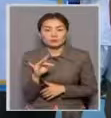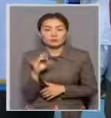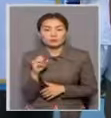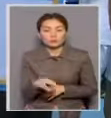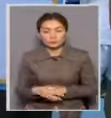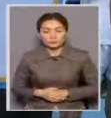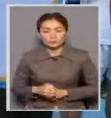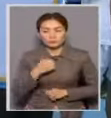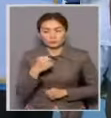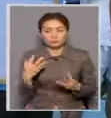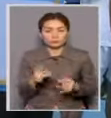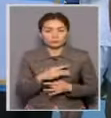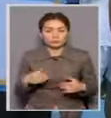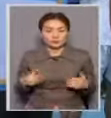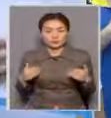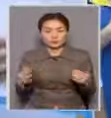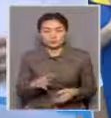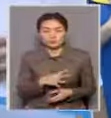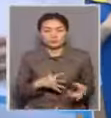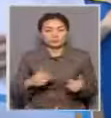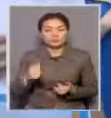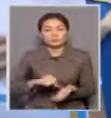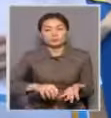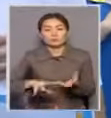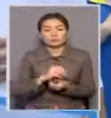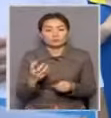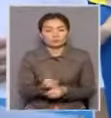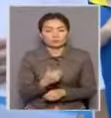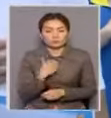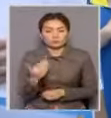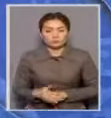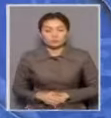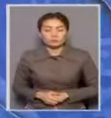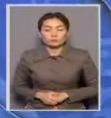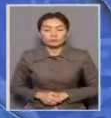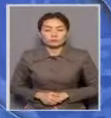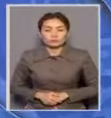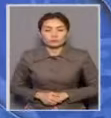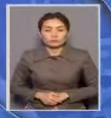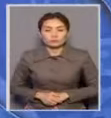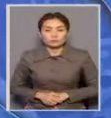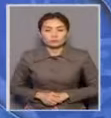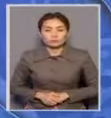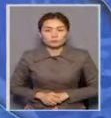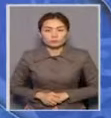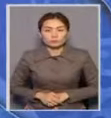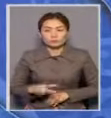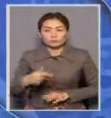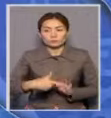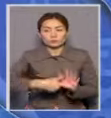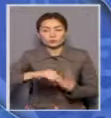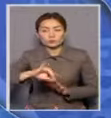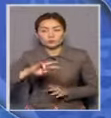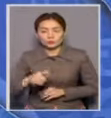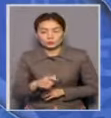Нұрлыбаев журналистерді мерекемен құттықтап, жарысқа қатысушыларға сәттілік тіледі. Сіздерді 28-ші маусым